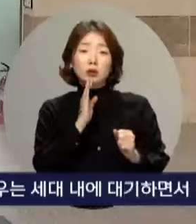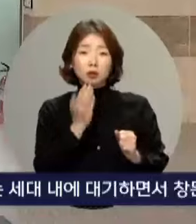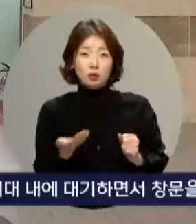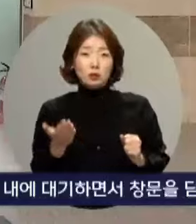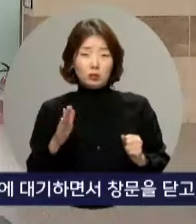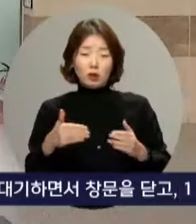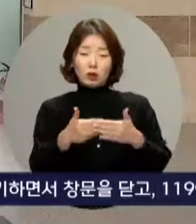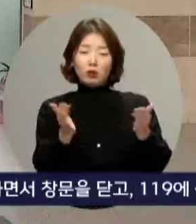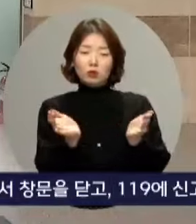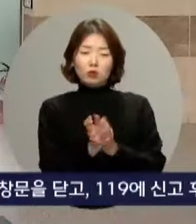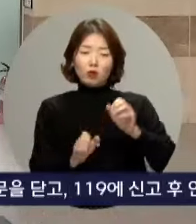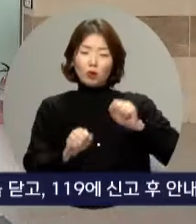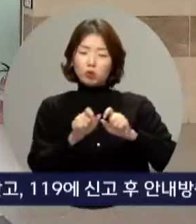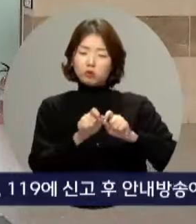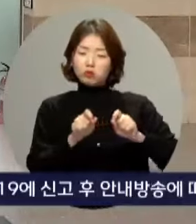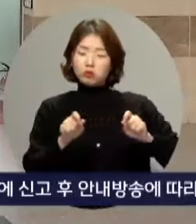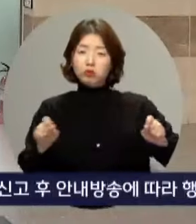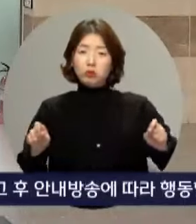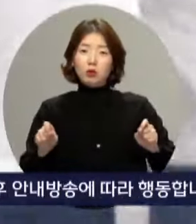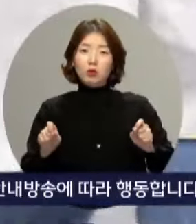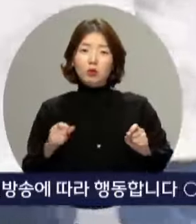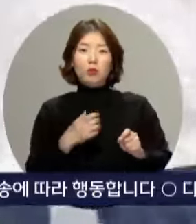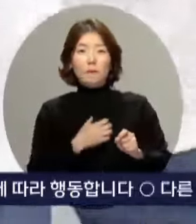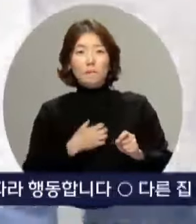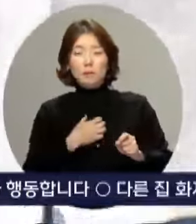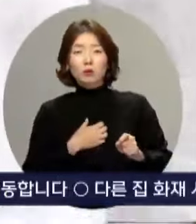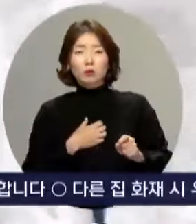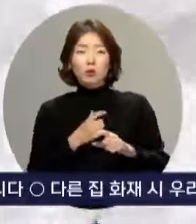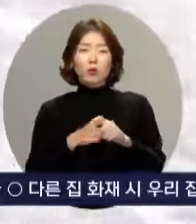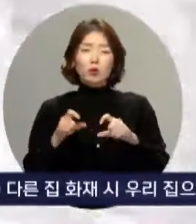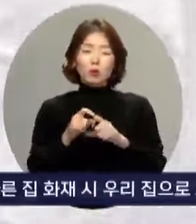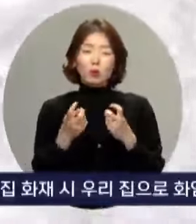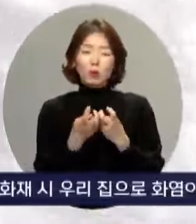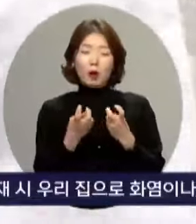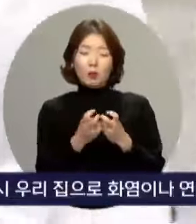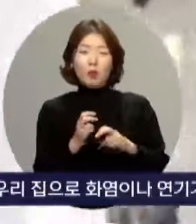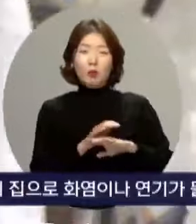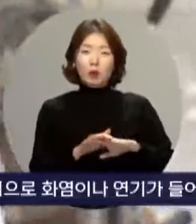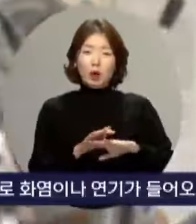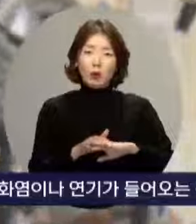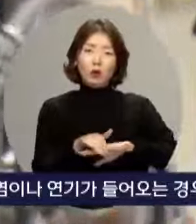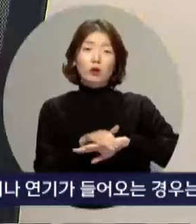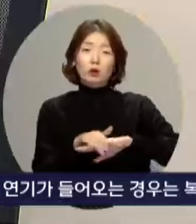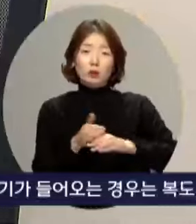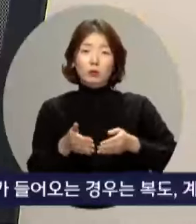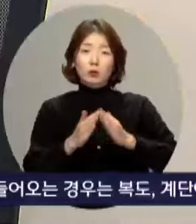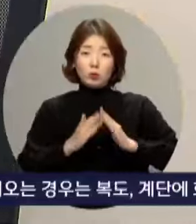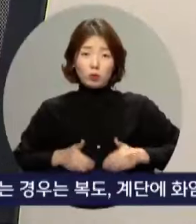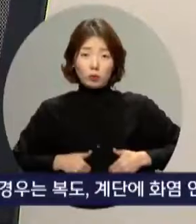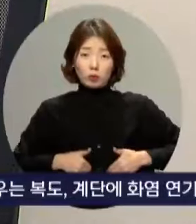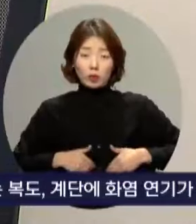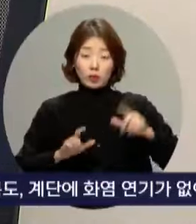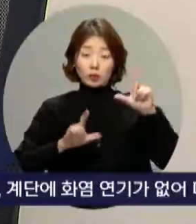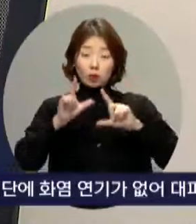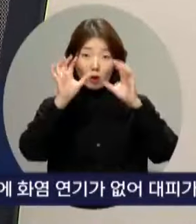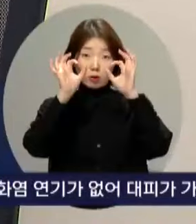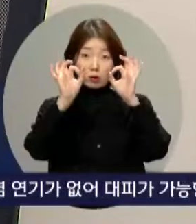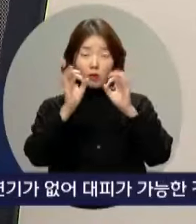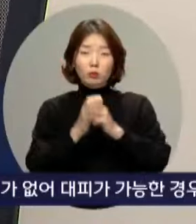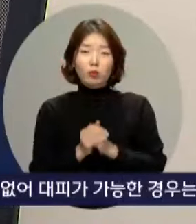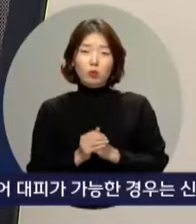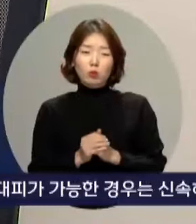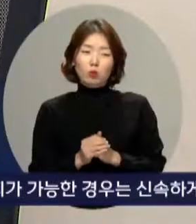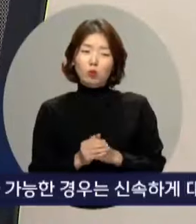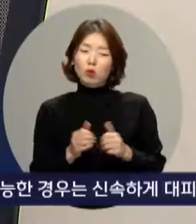하지만 집단 행동이 길어질 가능성도 열어두고 추가 대응 방안을 마련하겠다는 계획입니다. 경과에 따라서